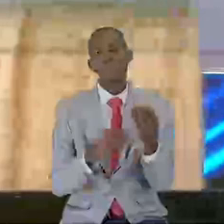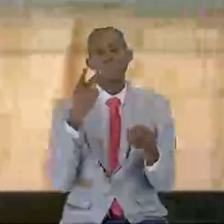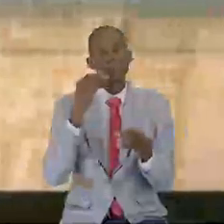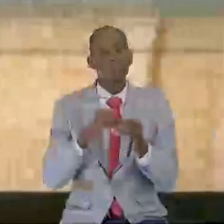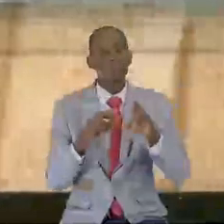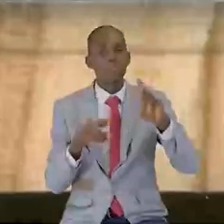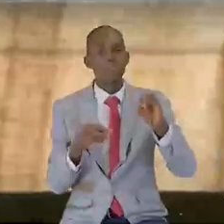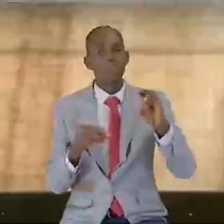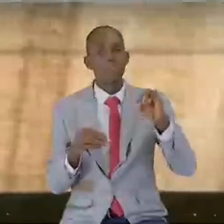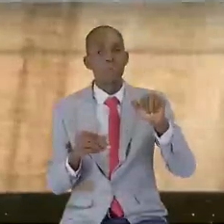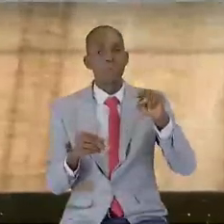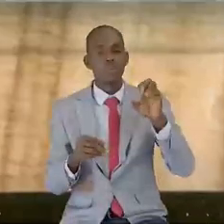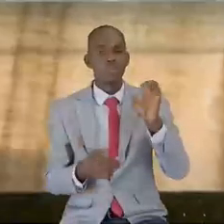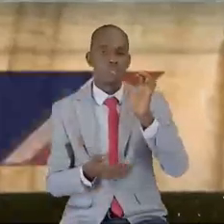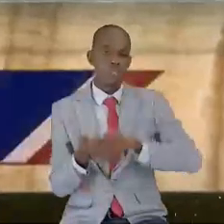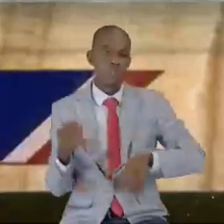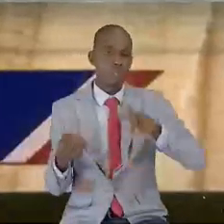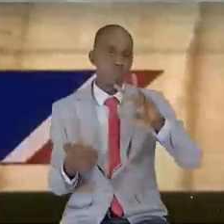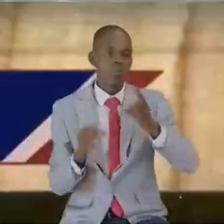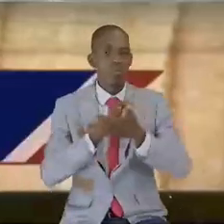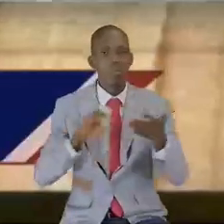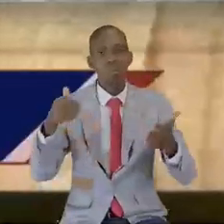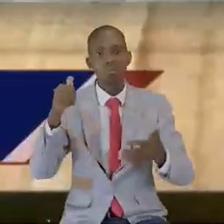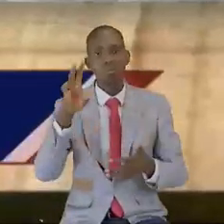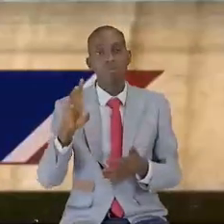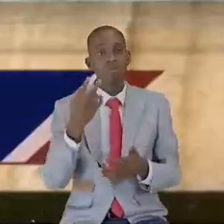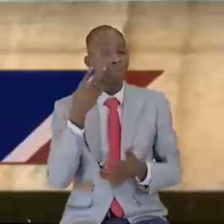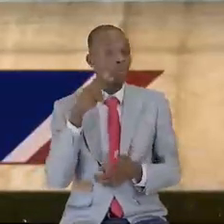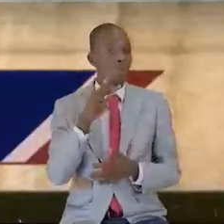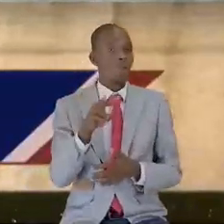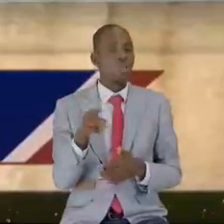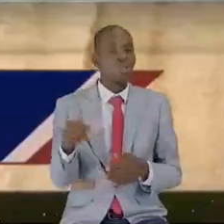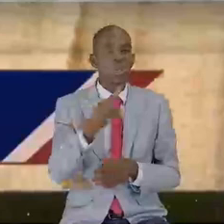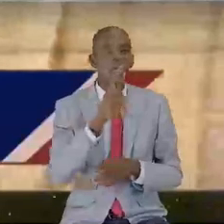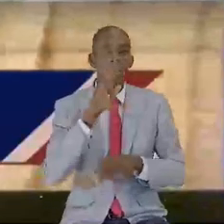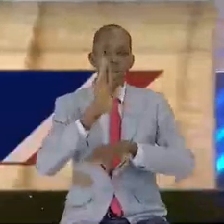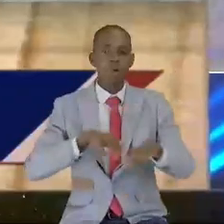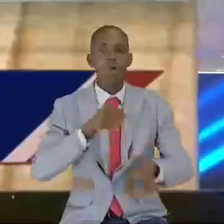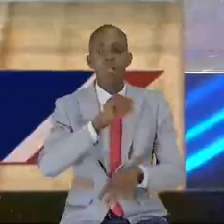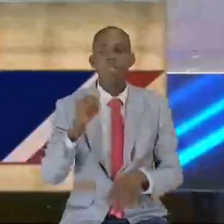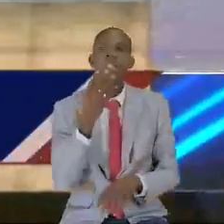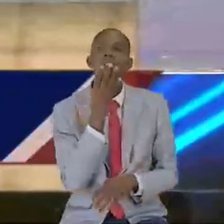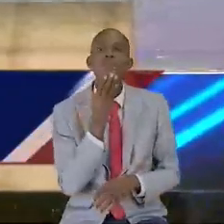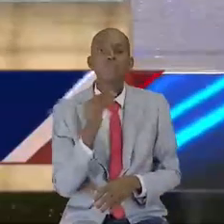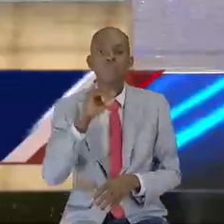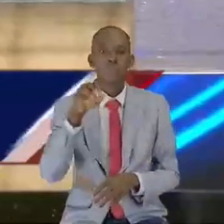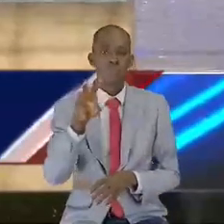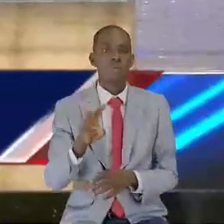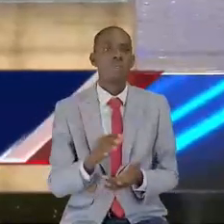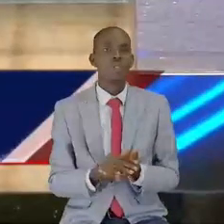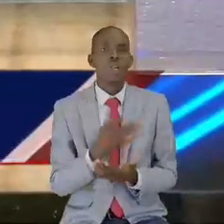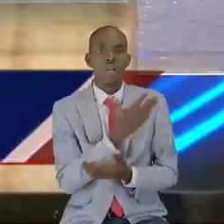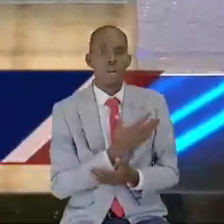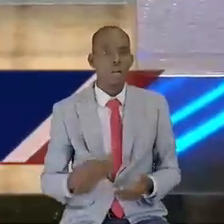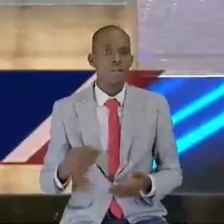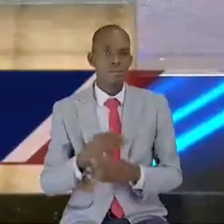2, verset 17. Romains 2, verset 17. Toi qui te donnes le nom de Juif, qui te repose